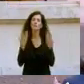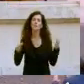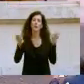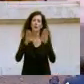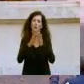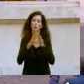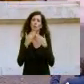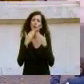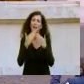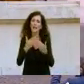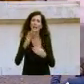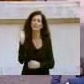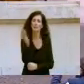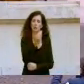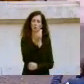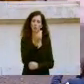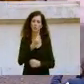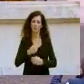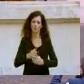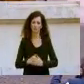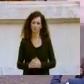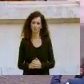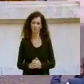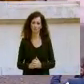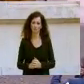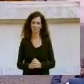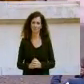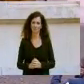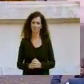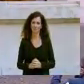grazie a tutti